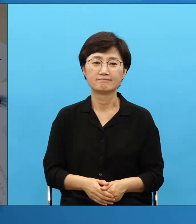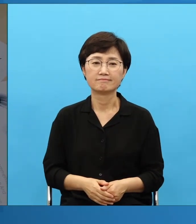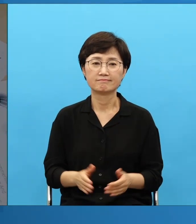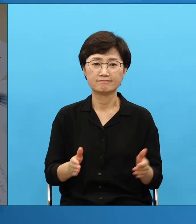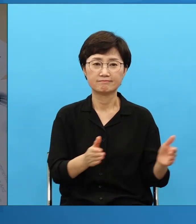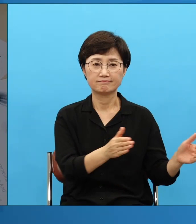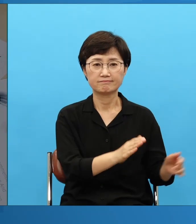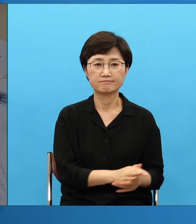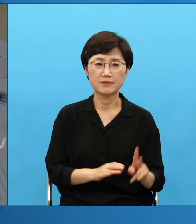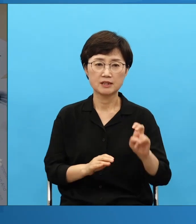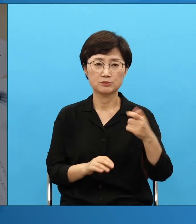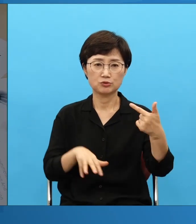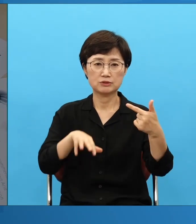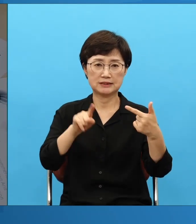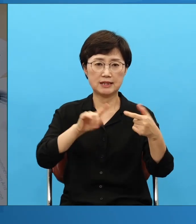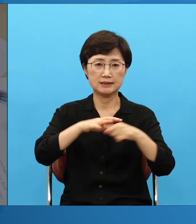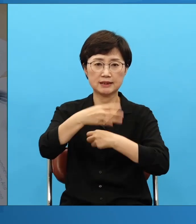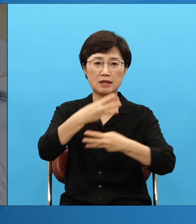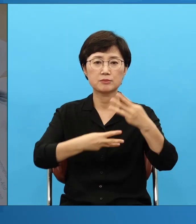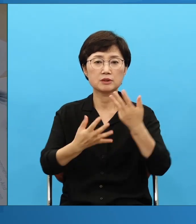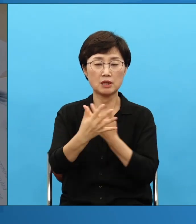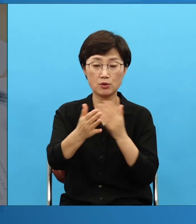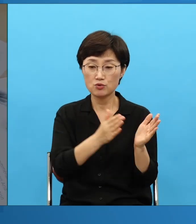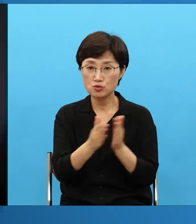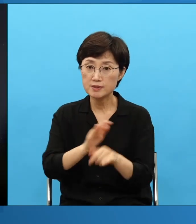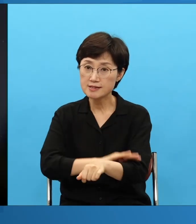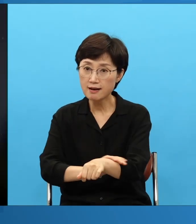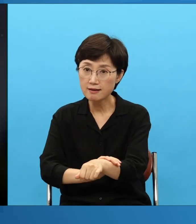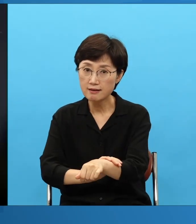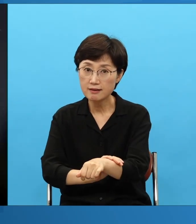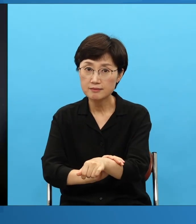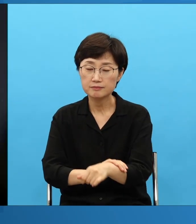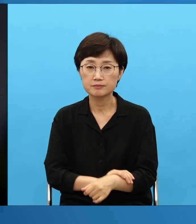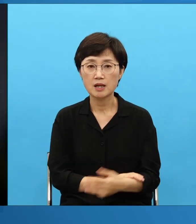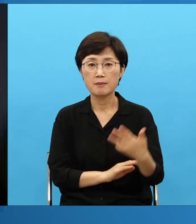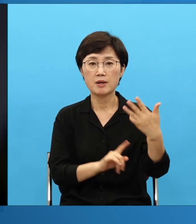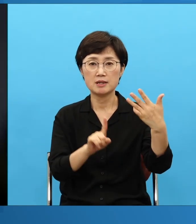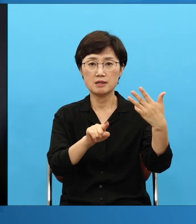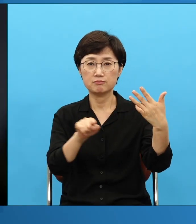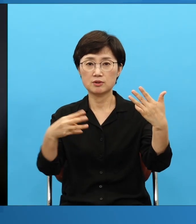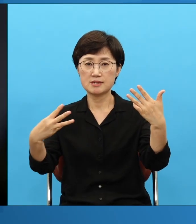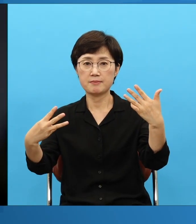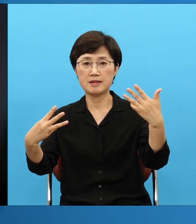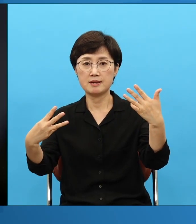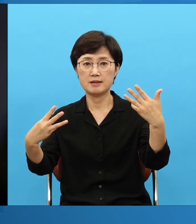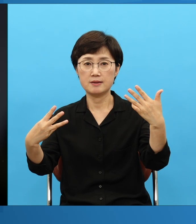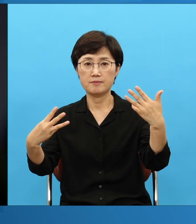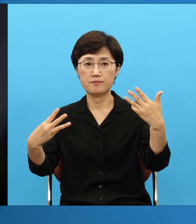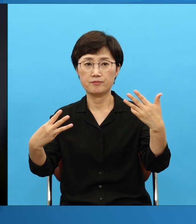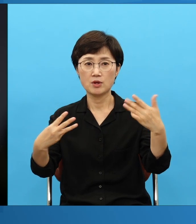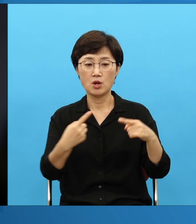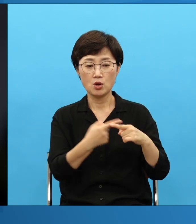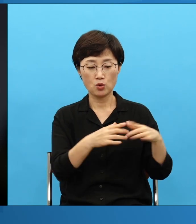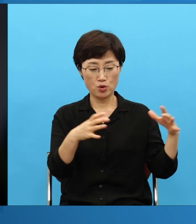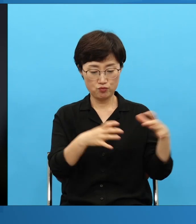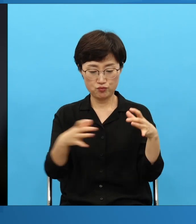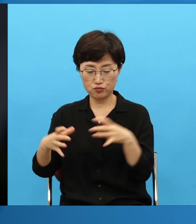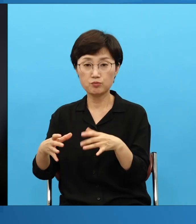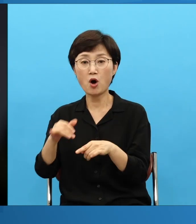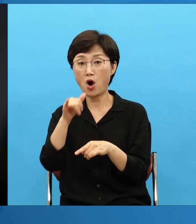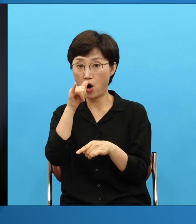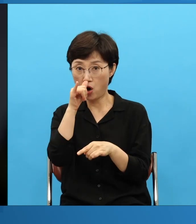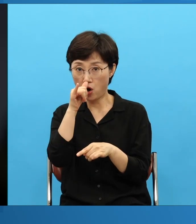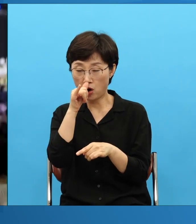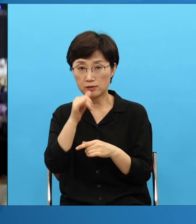제26차 2023 세계 랩넌트 대회 준비하고 계신가요? 8월 1일부터 8월 3일까지는 메인타운과 각 지역의 타운에서